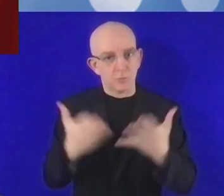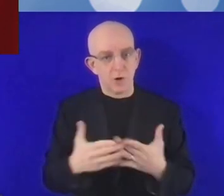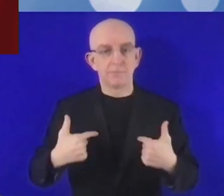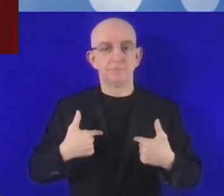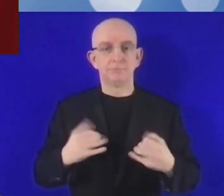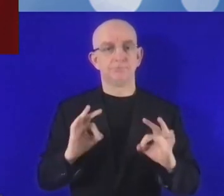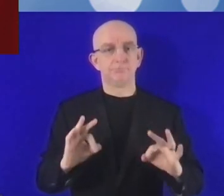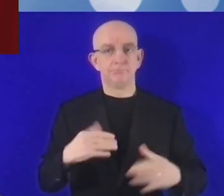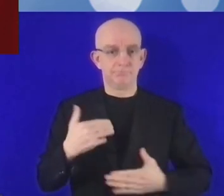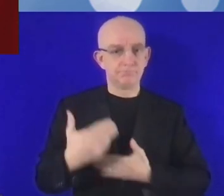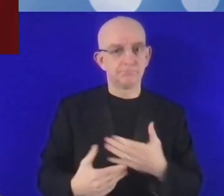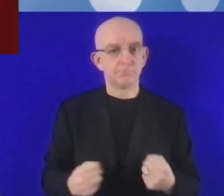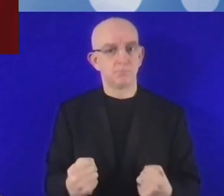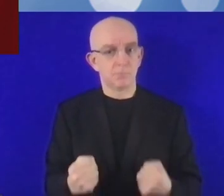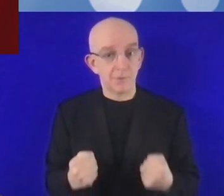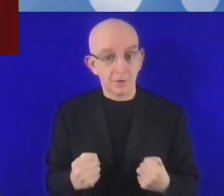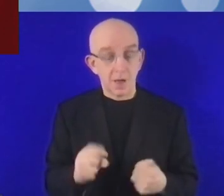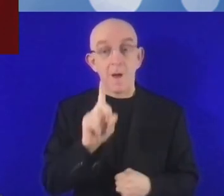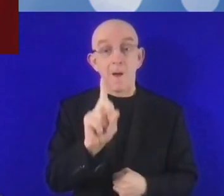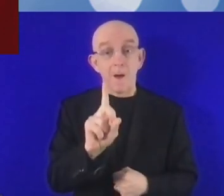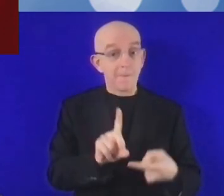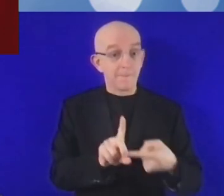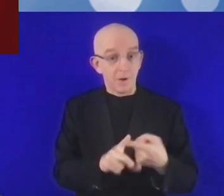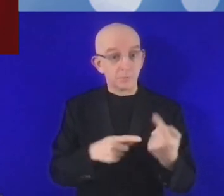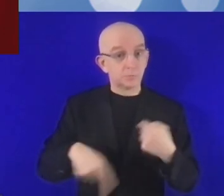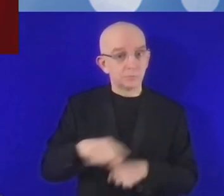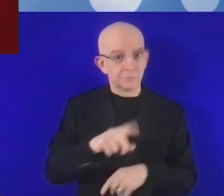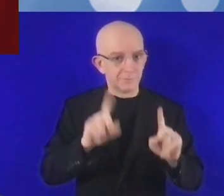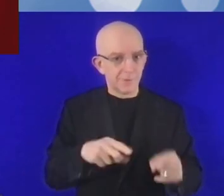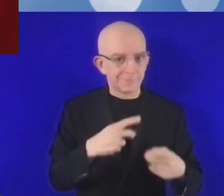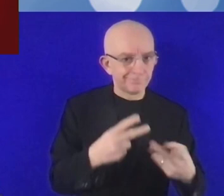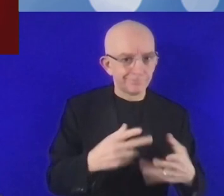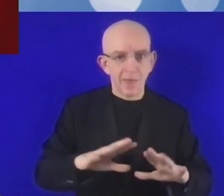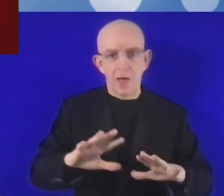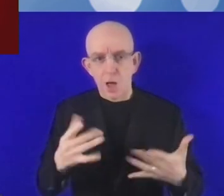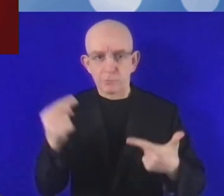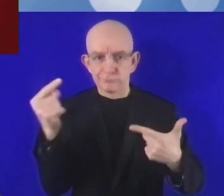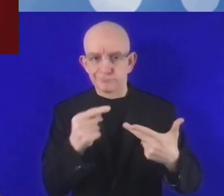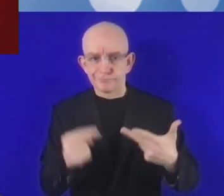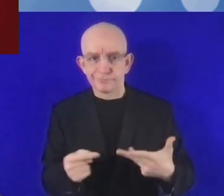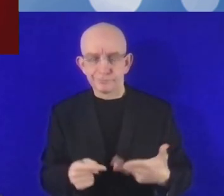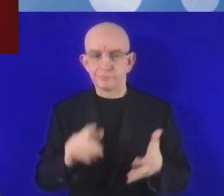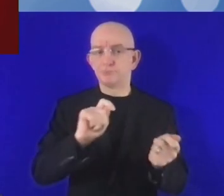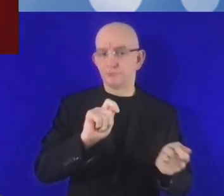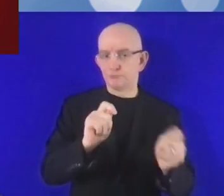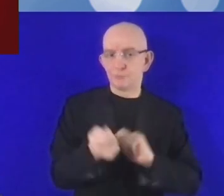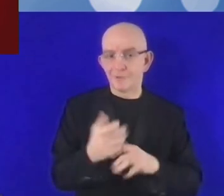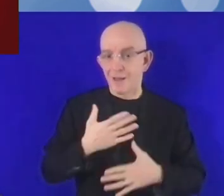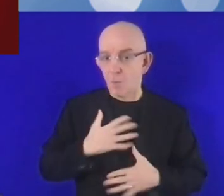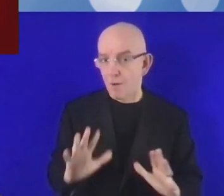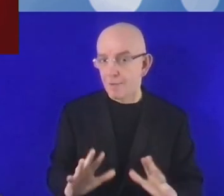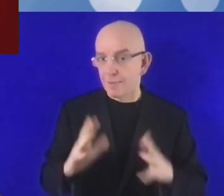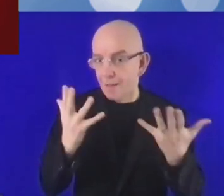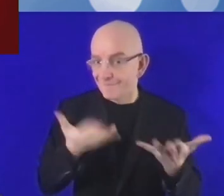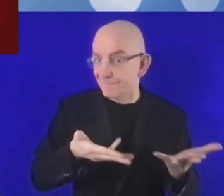都取于我们的决定。但是现在我们也是面临着一些非常重